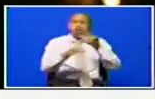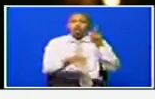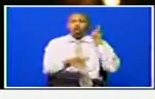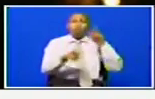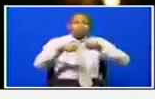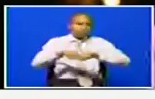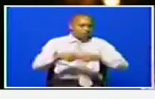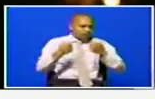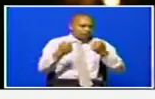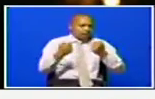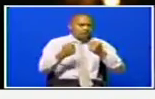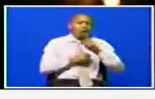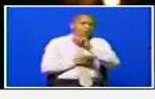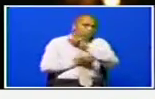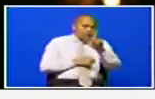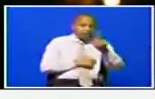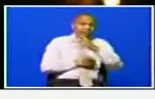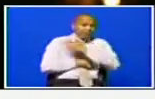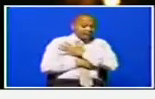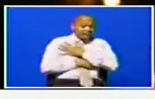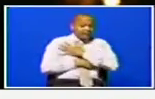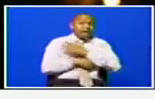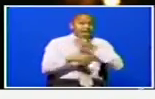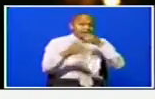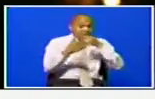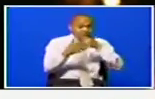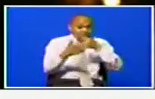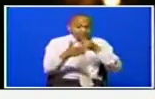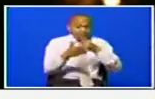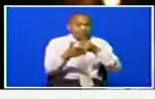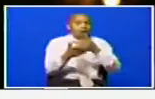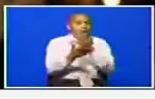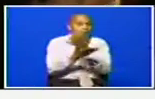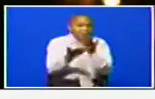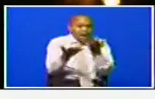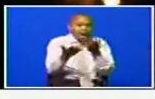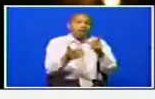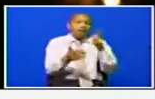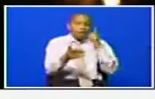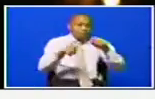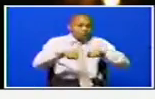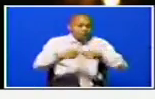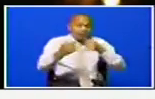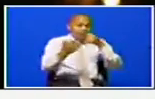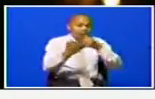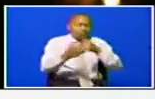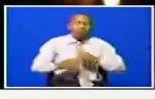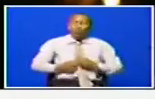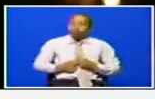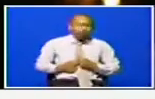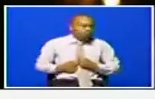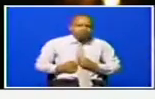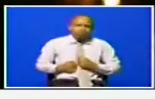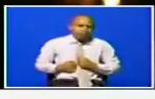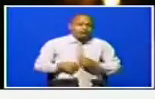Na kwa wao pia hawataki kujiweka mahali ambapo watajipata awako mkondo mbaya wa sheria. Manake katika hiyo sheria hata